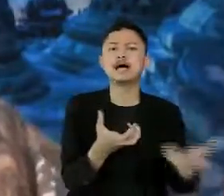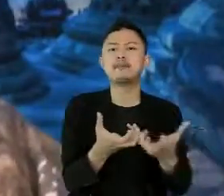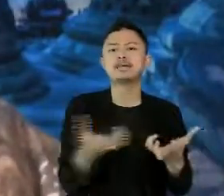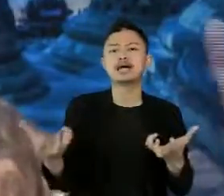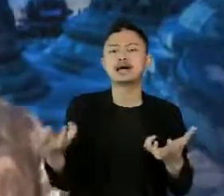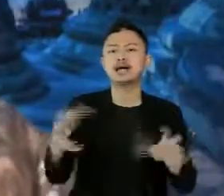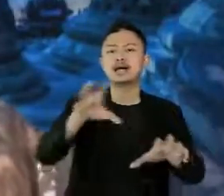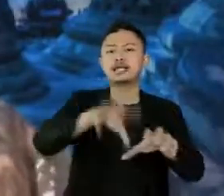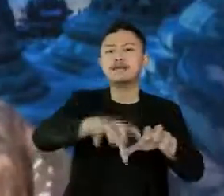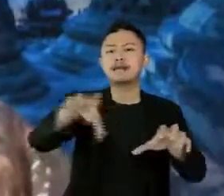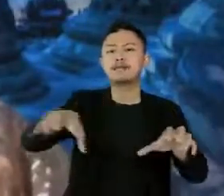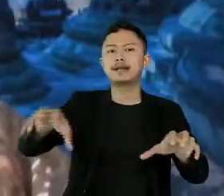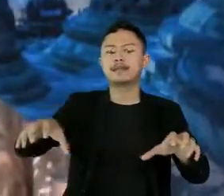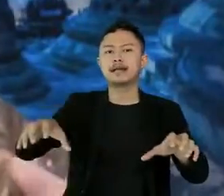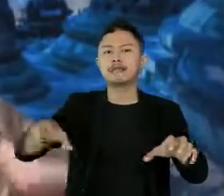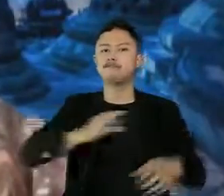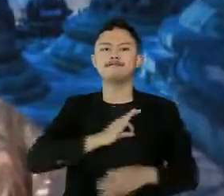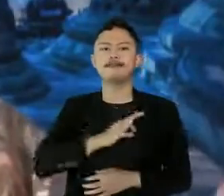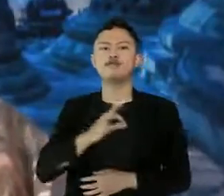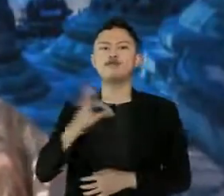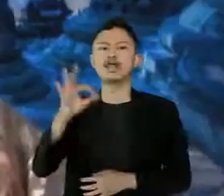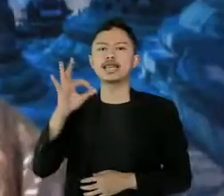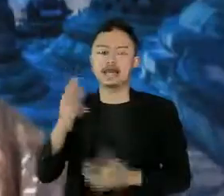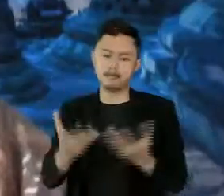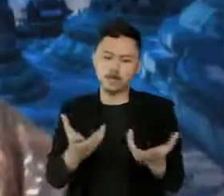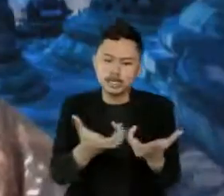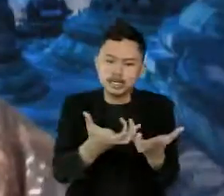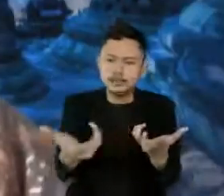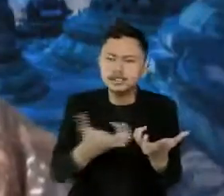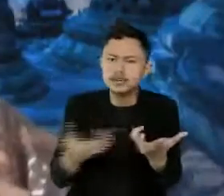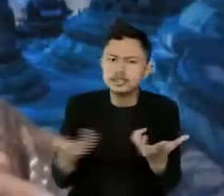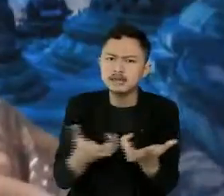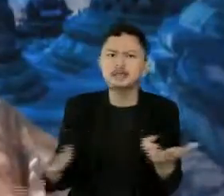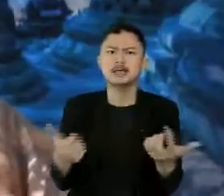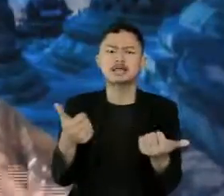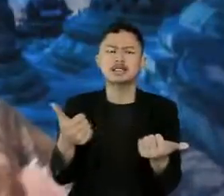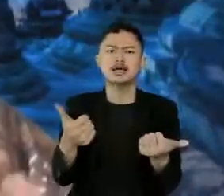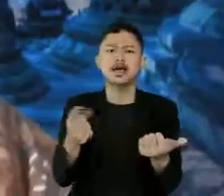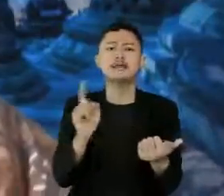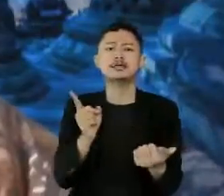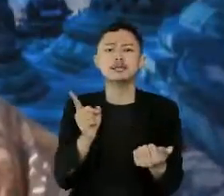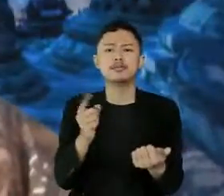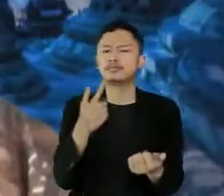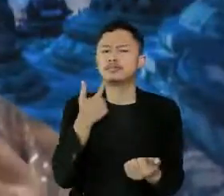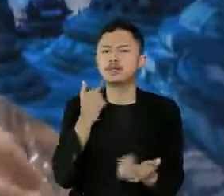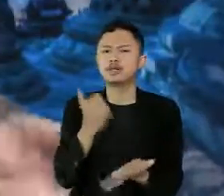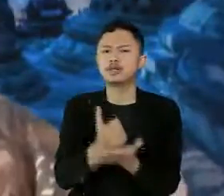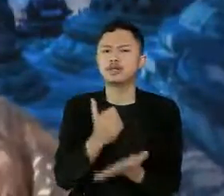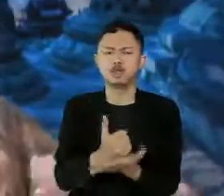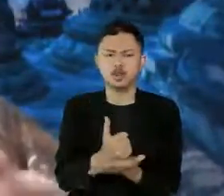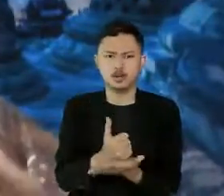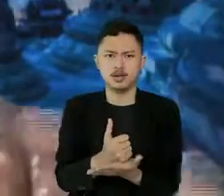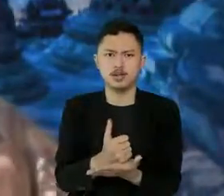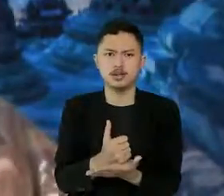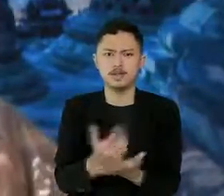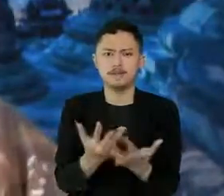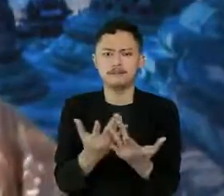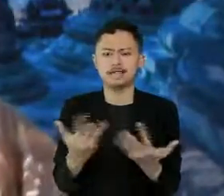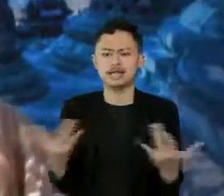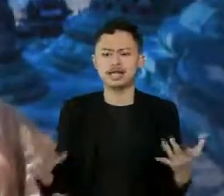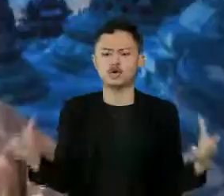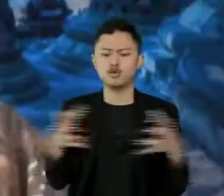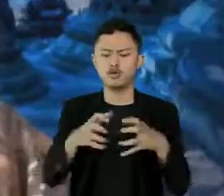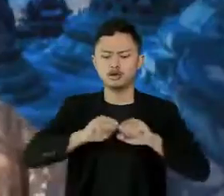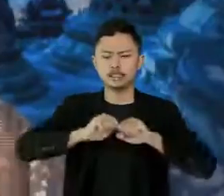lokasi yang wah itu tiap tahun memang favorit. Ini mohon juga kita membagi supaya memang betul-betul densitas atau kerumunan itu